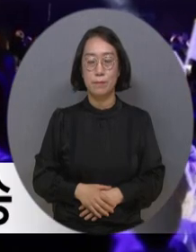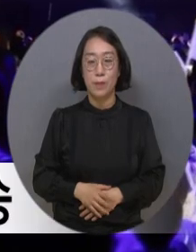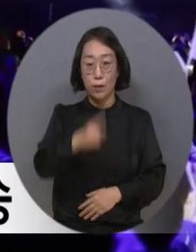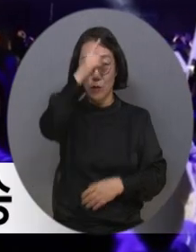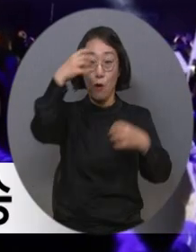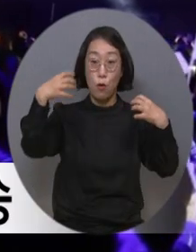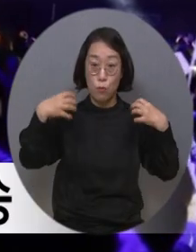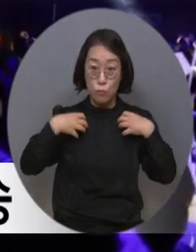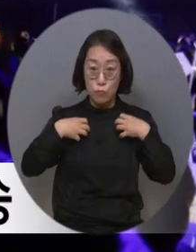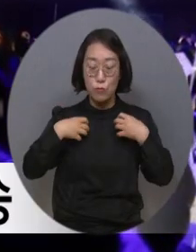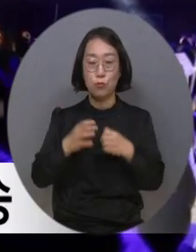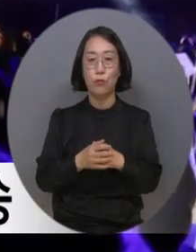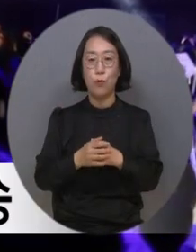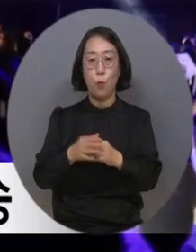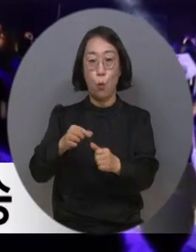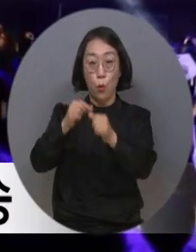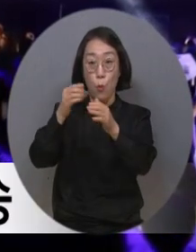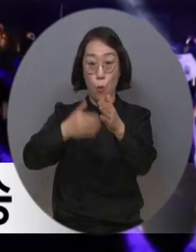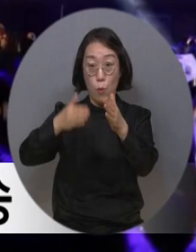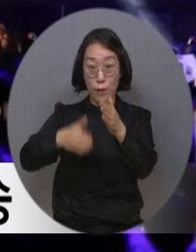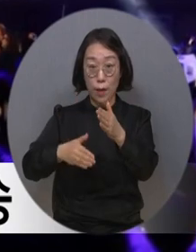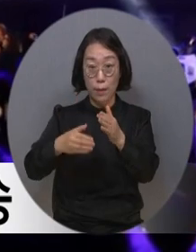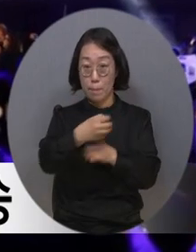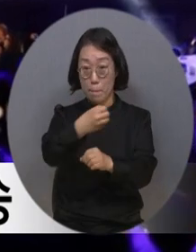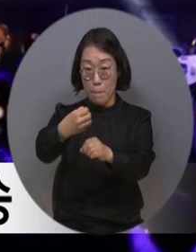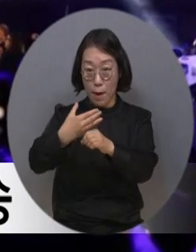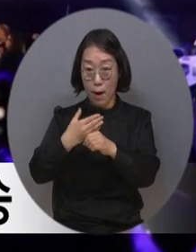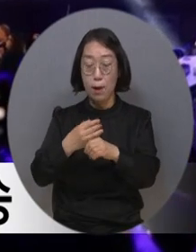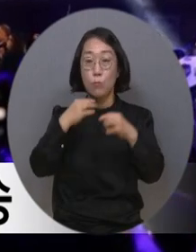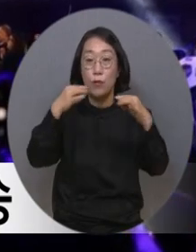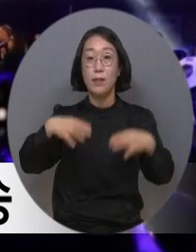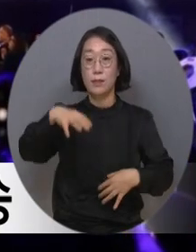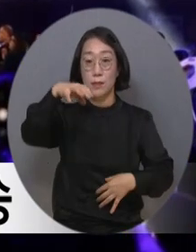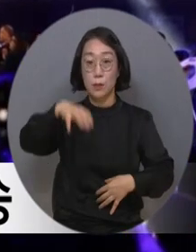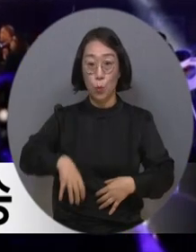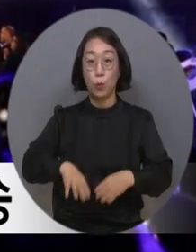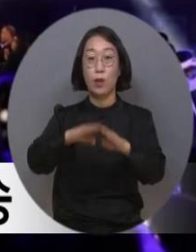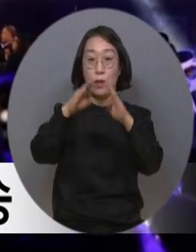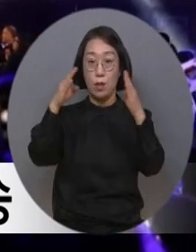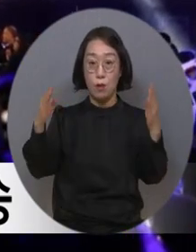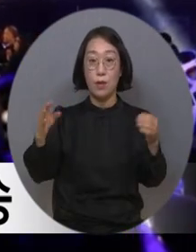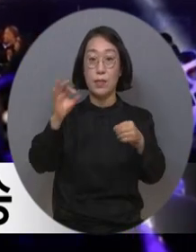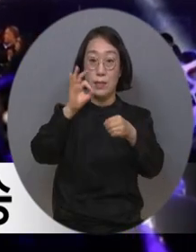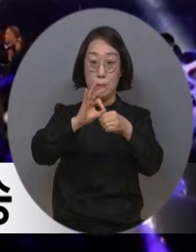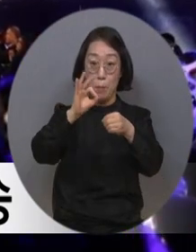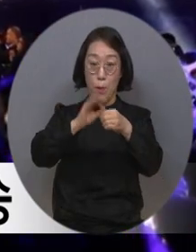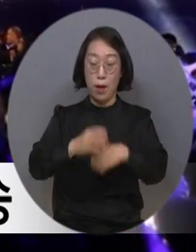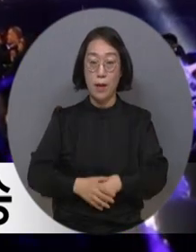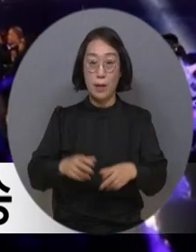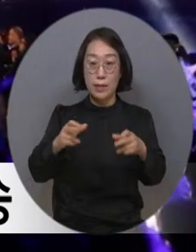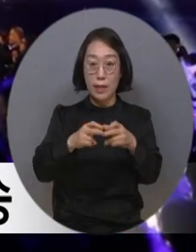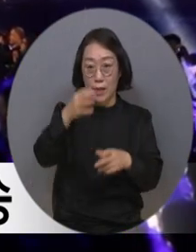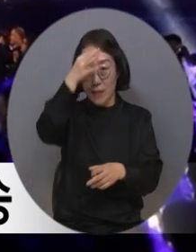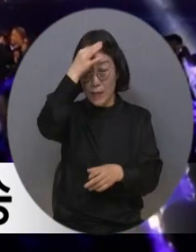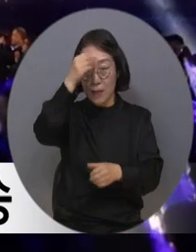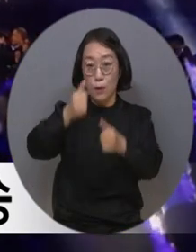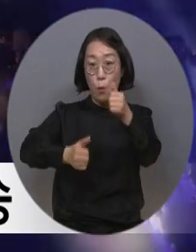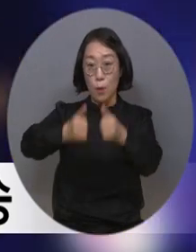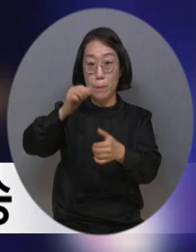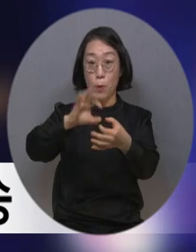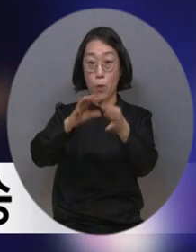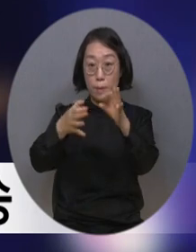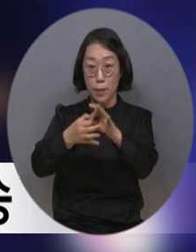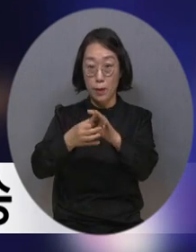고용노동부와 한국장애인고용공단에 따르면 프랑스 아레나에서 열린 제10회 국제 장애인기능 올림픽 대회에서